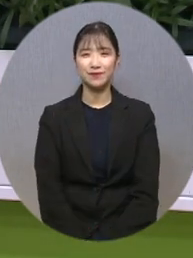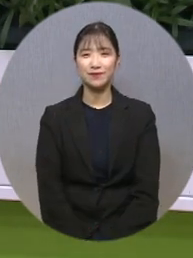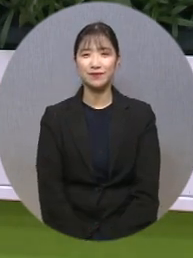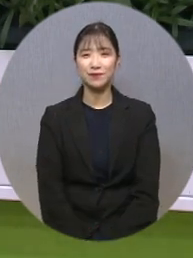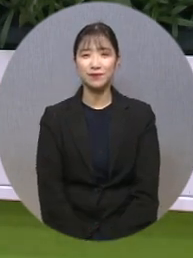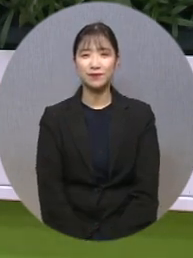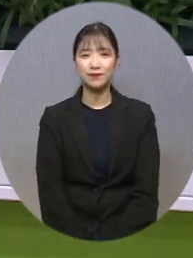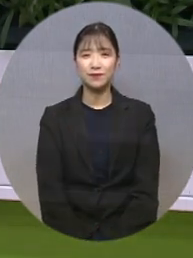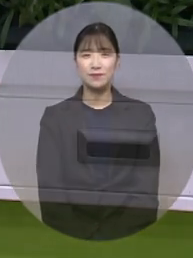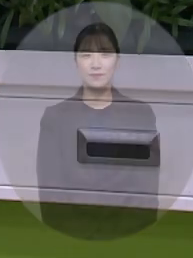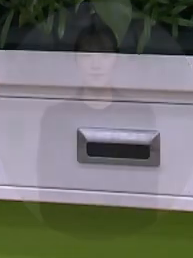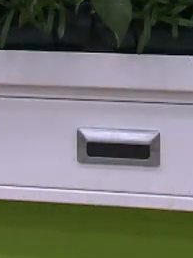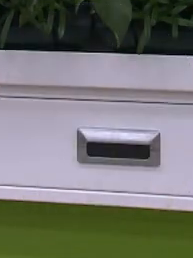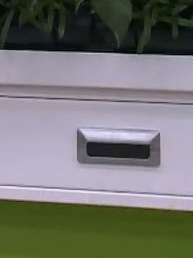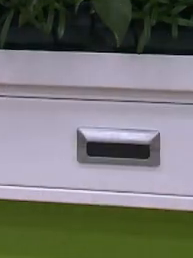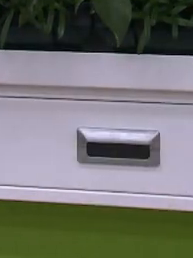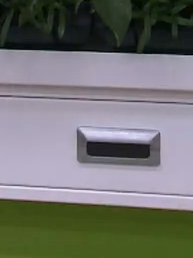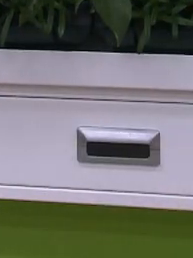감사합니다.